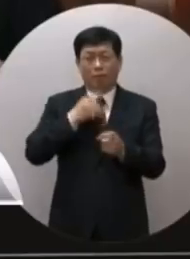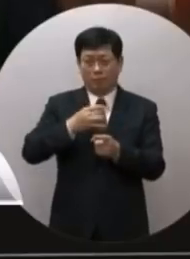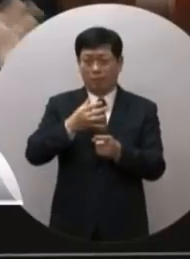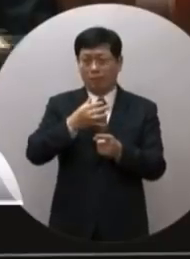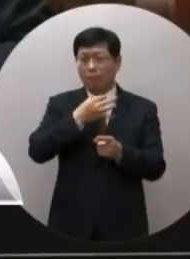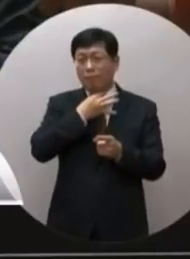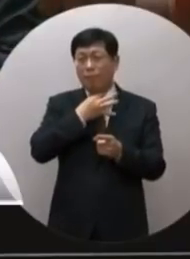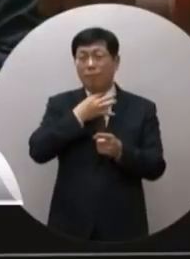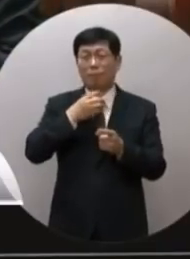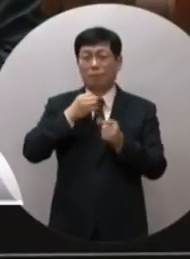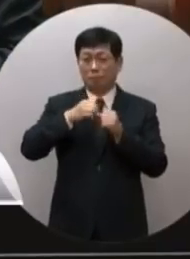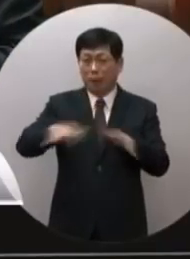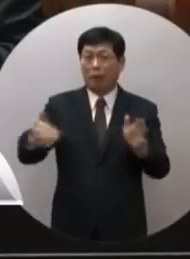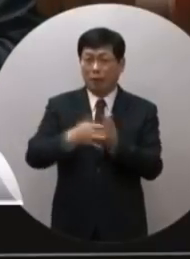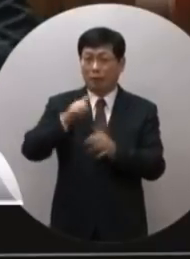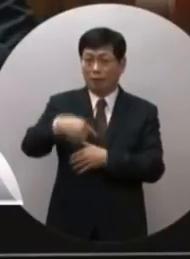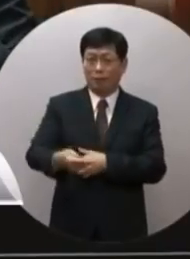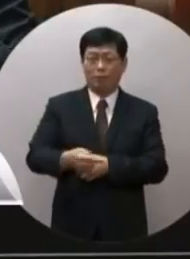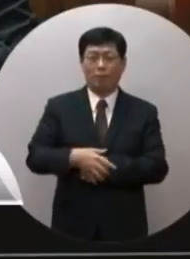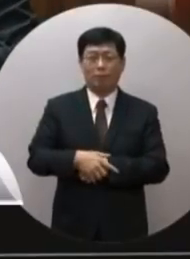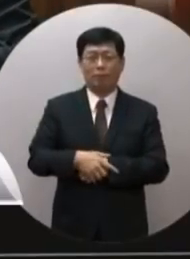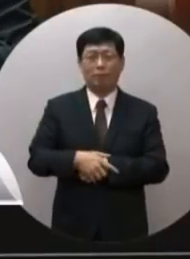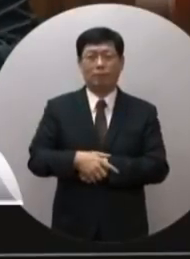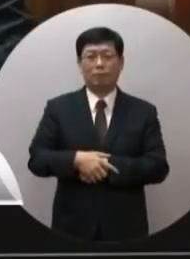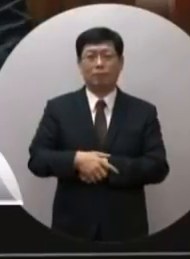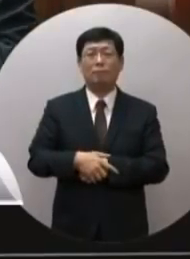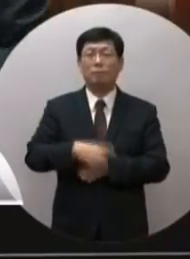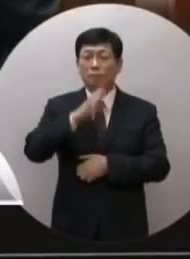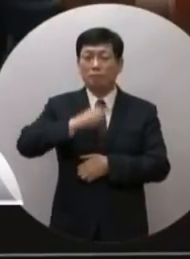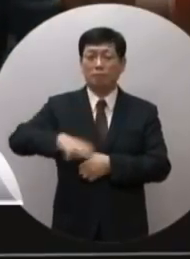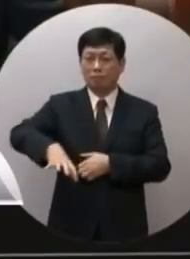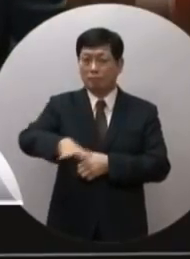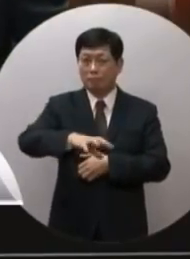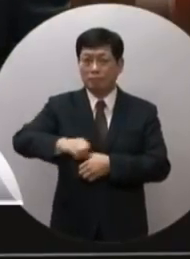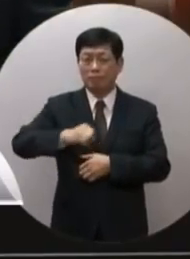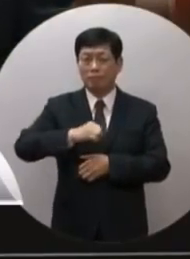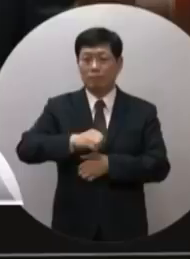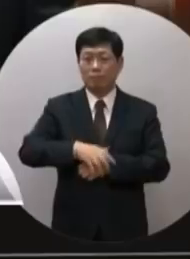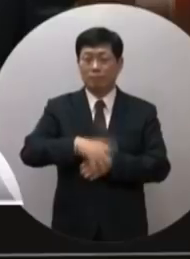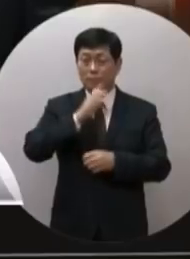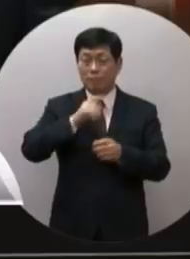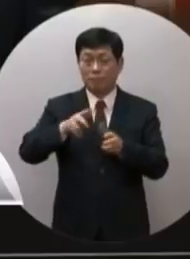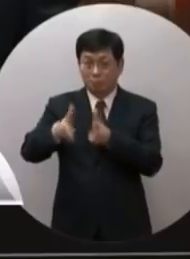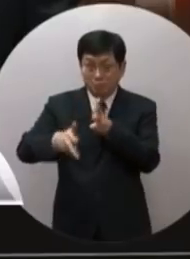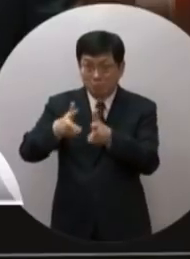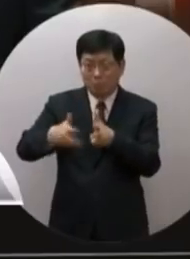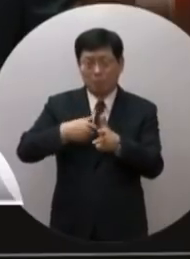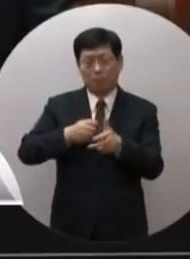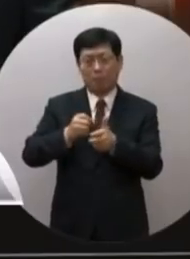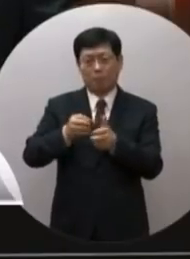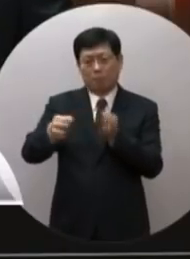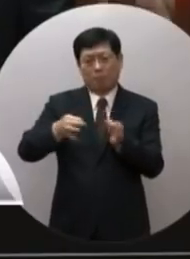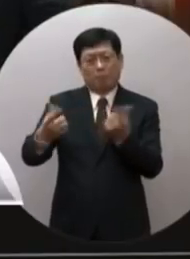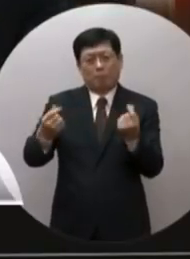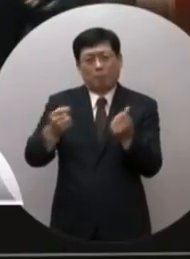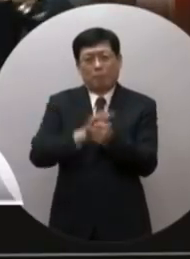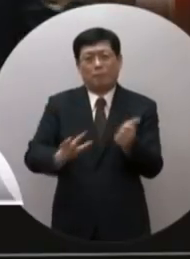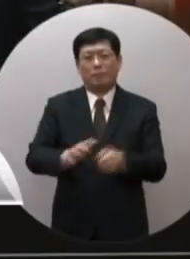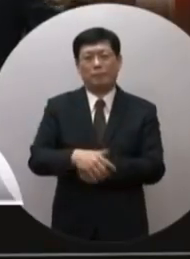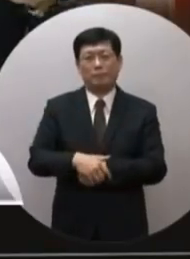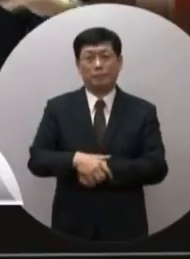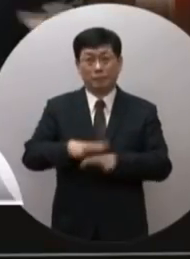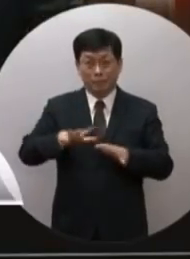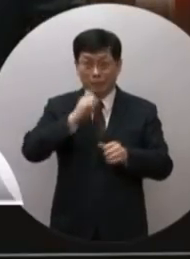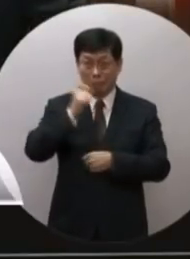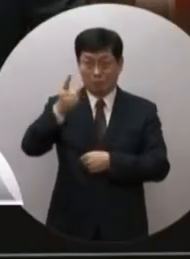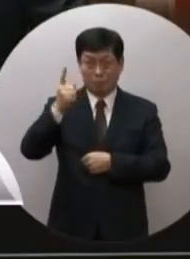后，又影响到，再影响到整个制造实体的经济。所以这次是